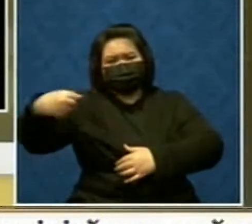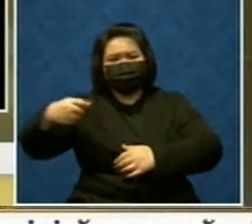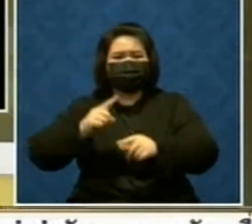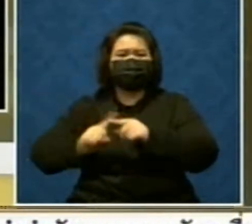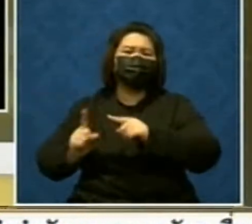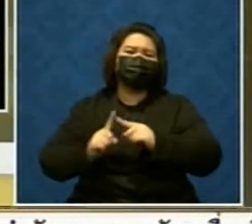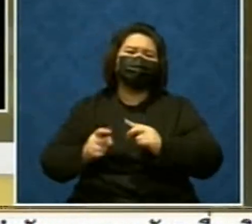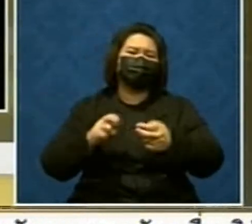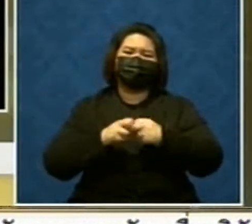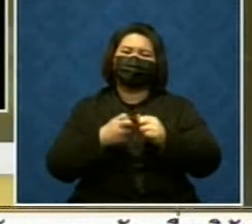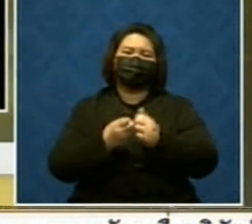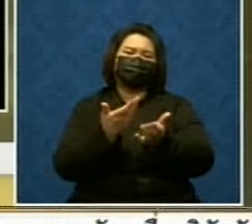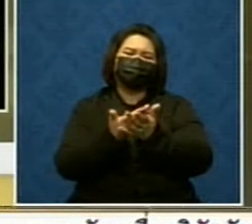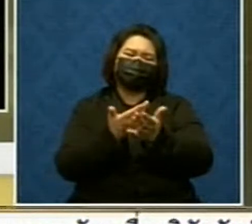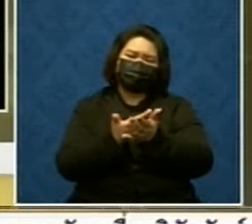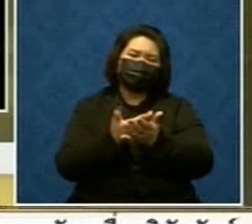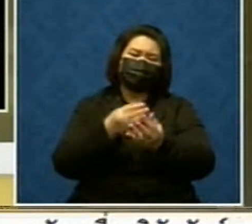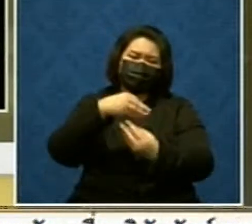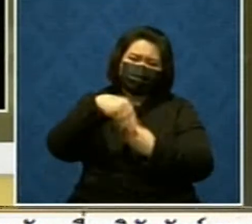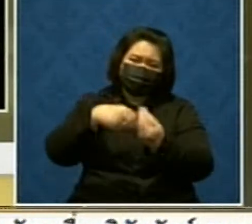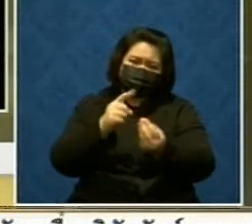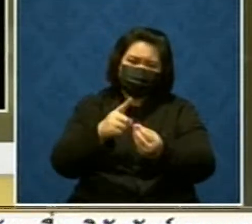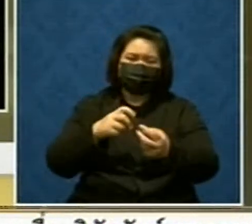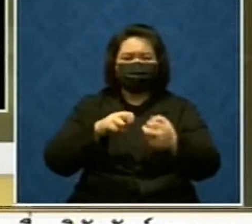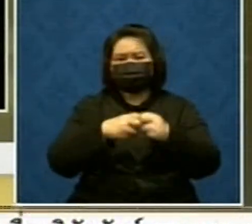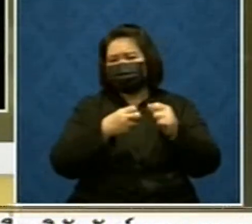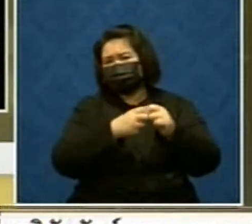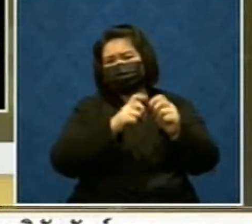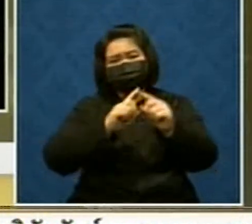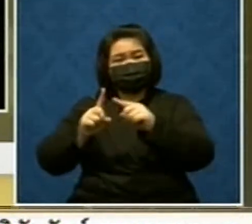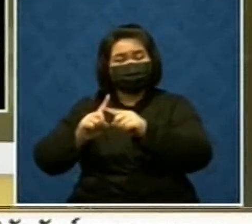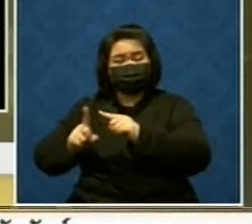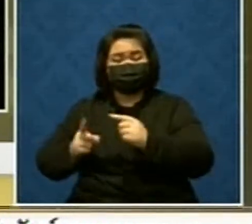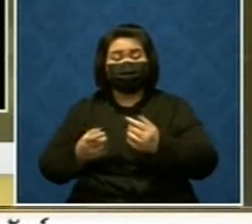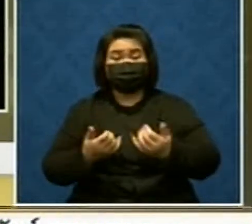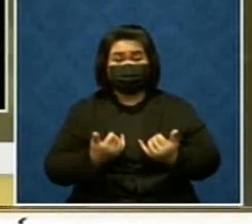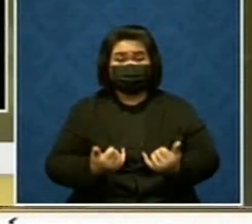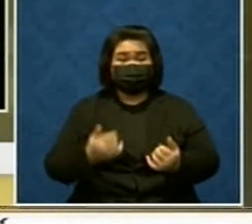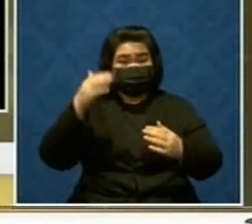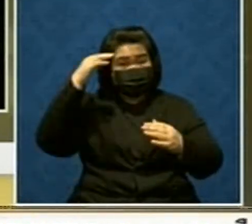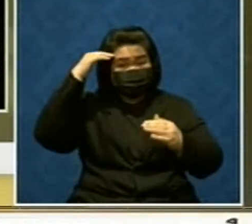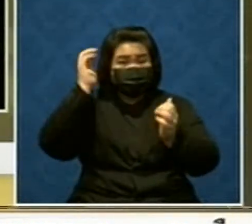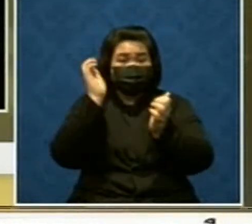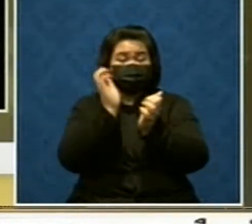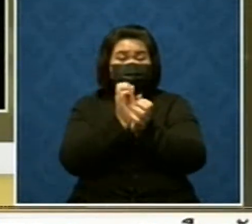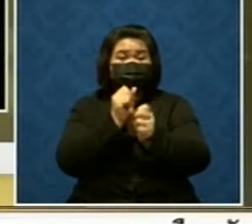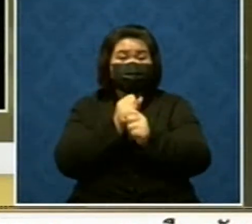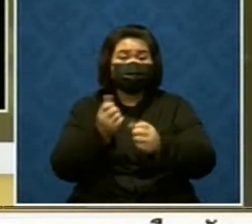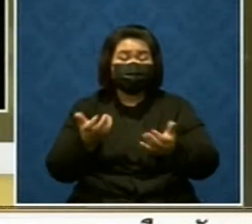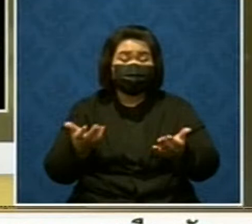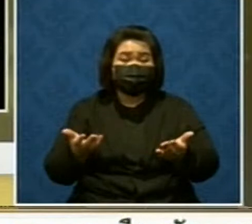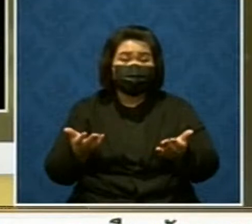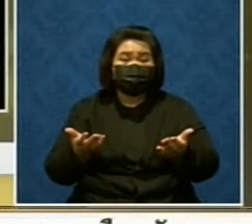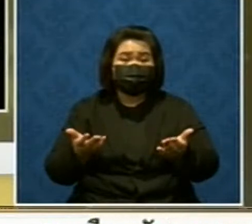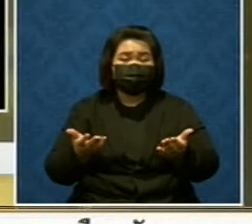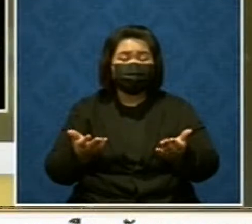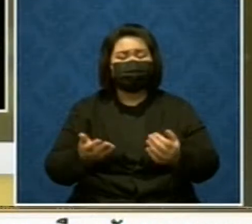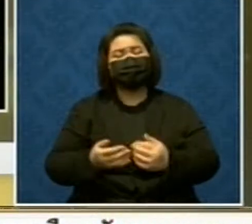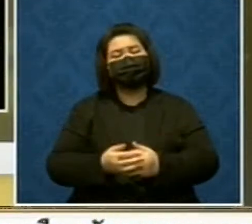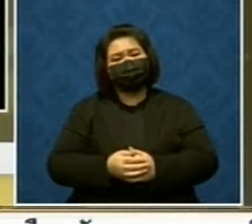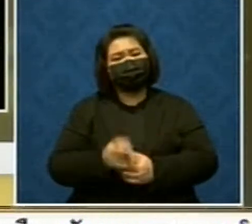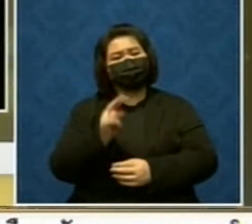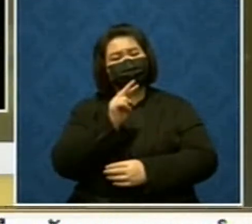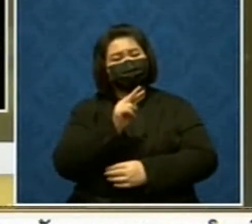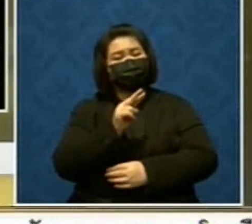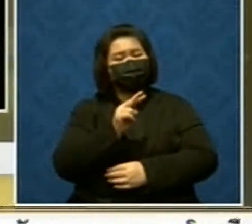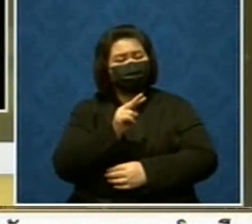กต่ำขนาดนี้ไอ้ปัญหาต่างๆมันเกิดขึ้นแต่ตำรวจเองกลับมองเรื่องนี้อย่